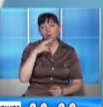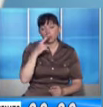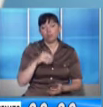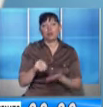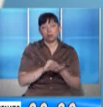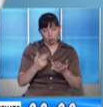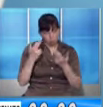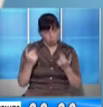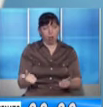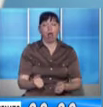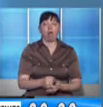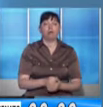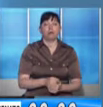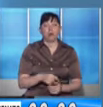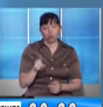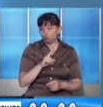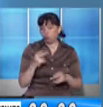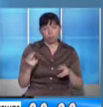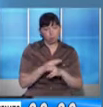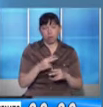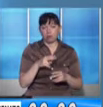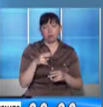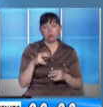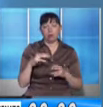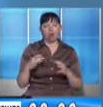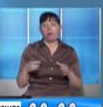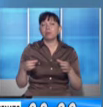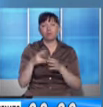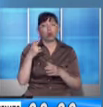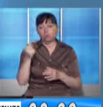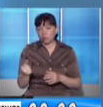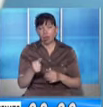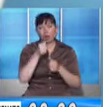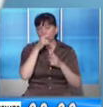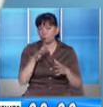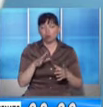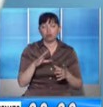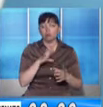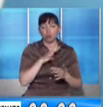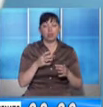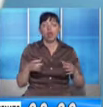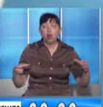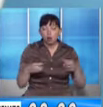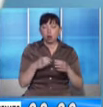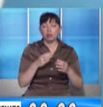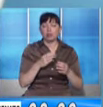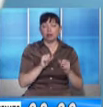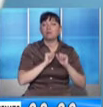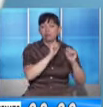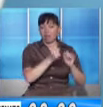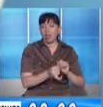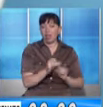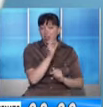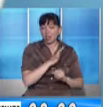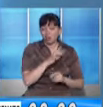din nou, da, ceea ce a spus și că fără platforma, da, nu va exista o coaliție pro-european în Parlament, exact. Și nu are sens să mai luăm